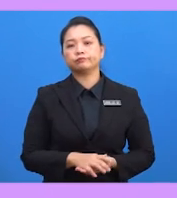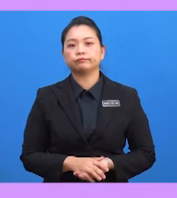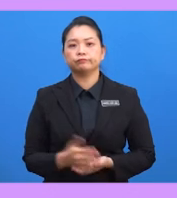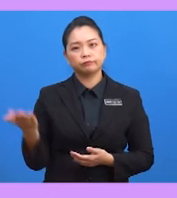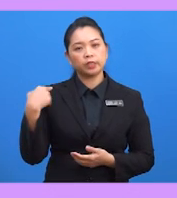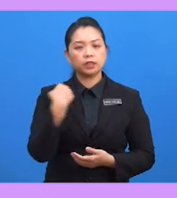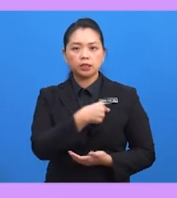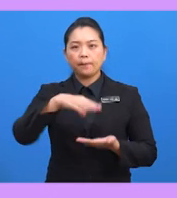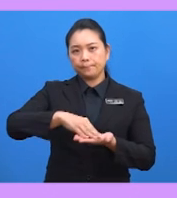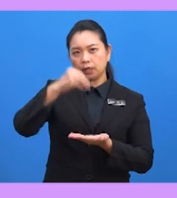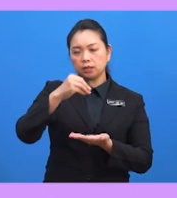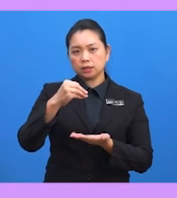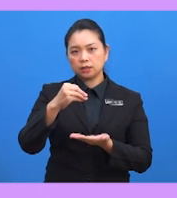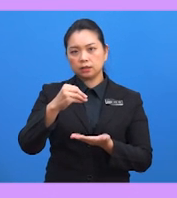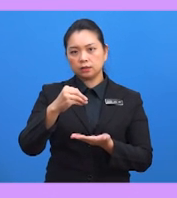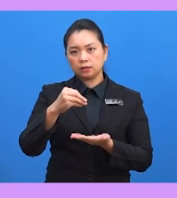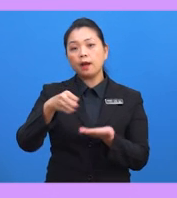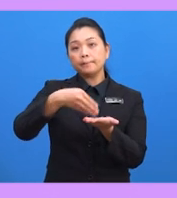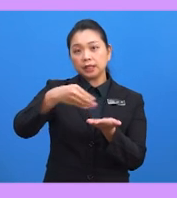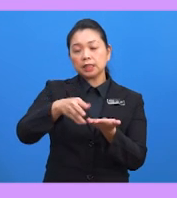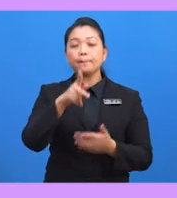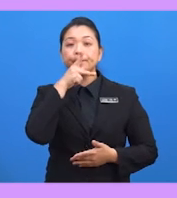belajar konsep belanjawan peribadi.